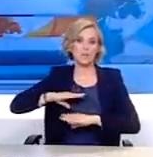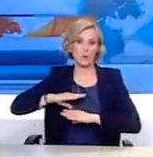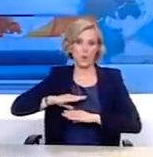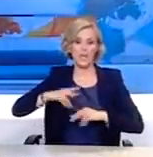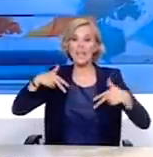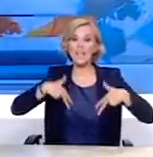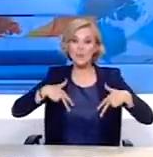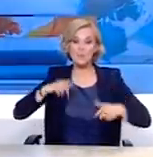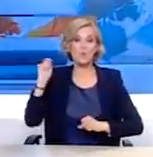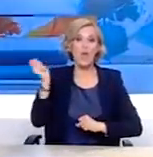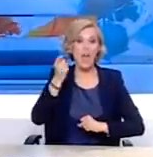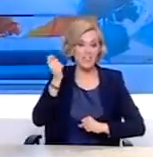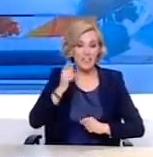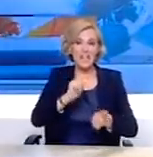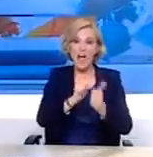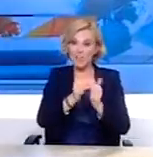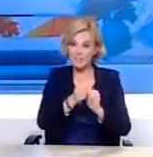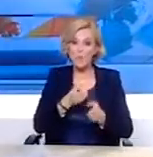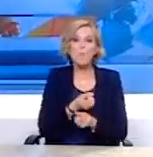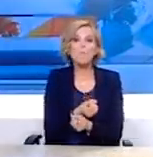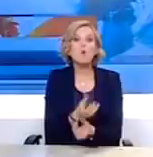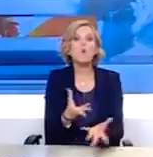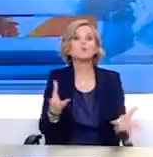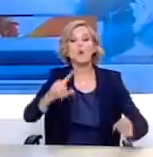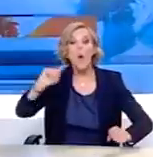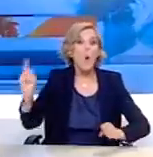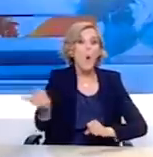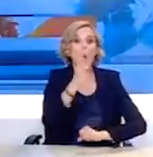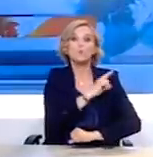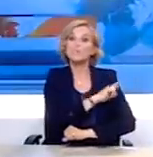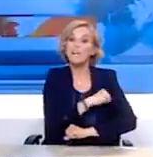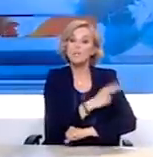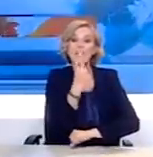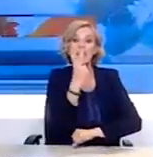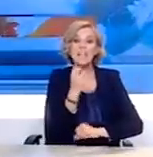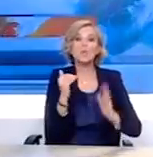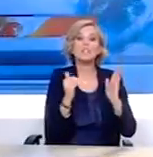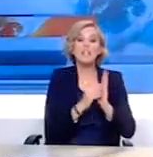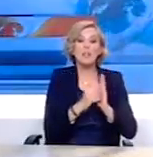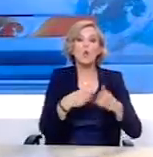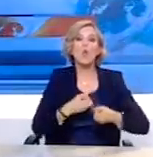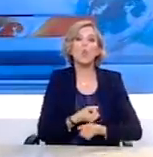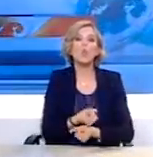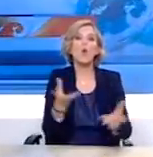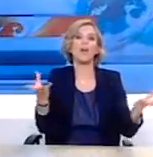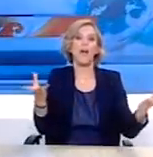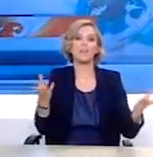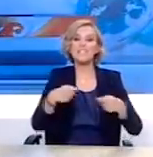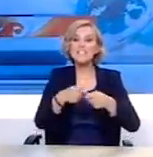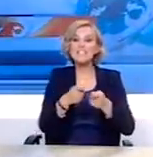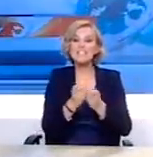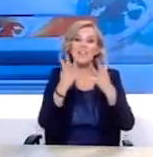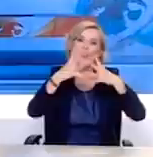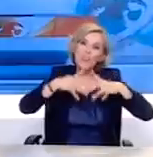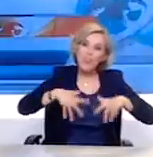Αθλητισμού σε συνεργασία με την Εθνική Λυρική Σκηνή προσφέρουν προς τους γιατρούς και νοσηλευτές του ΕΣΥ 20.000 δωρεάν εισιτήρια για τις παραστάσεις της από